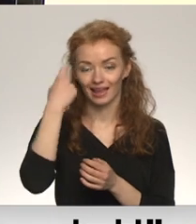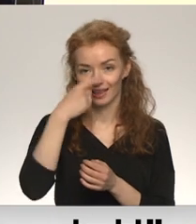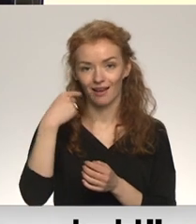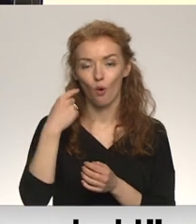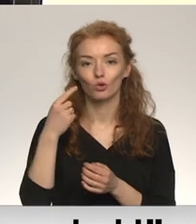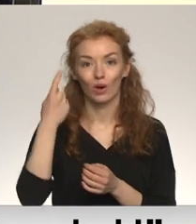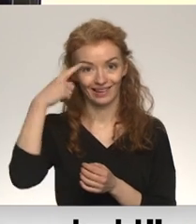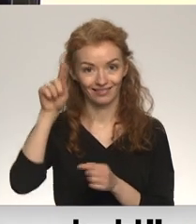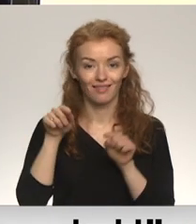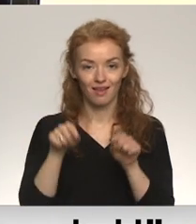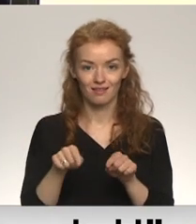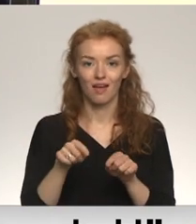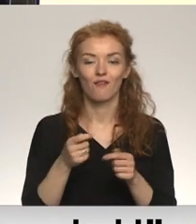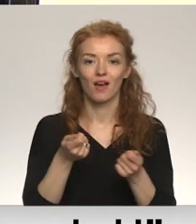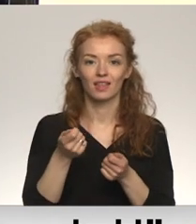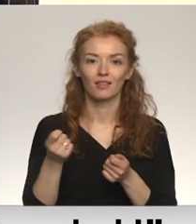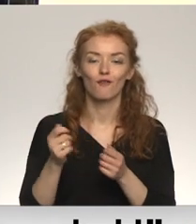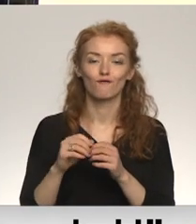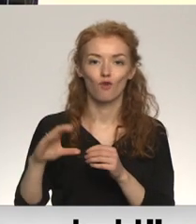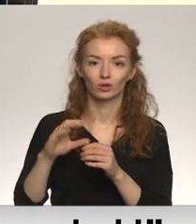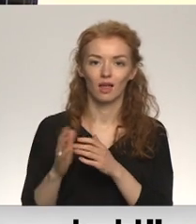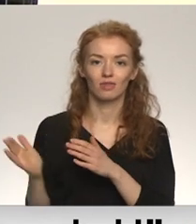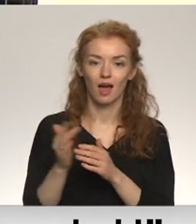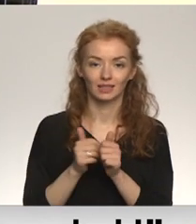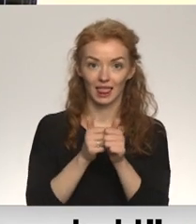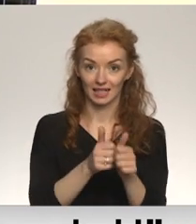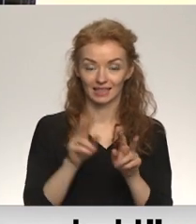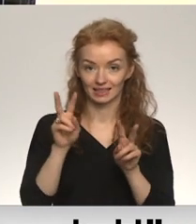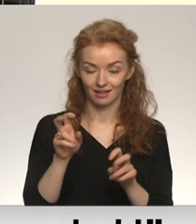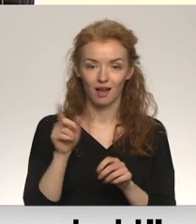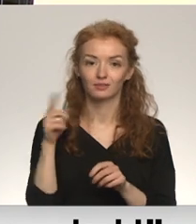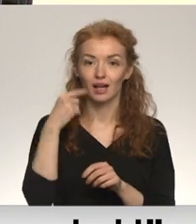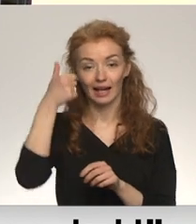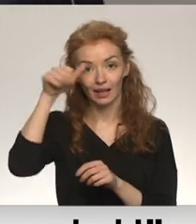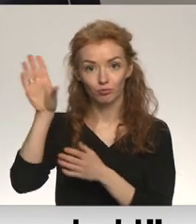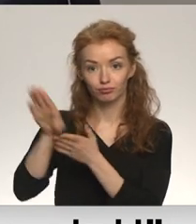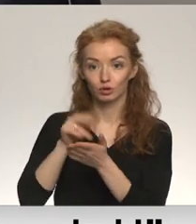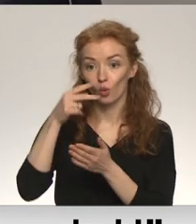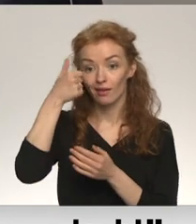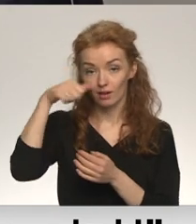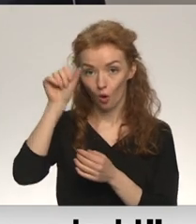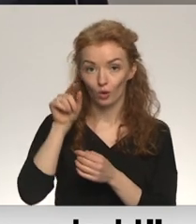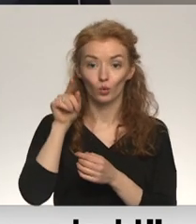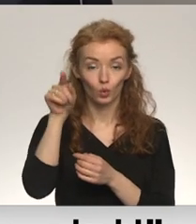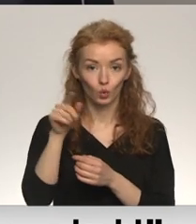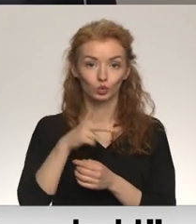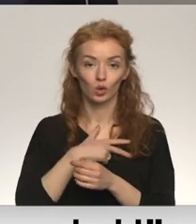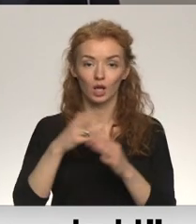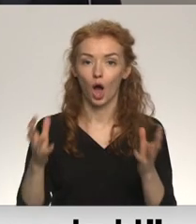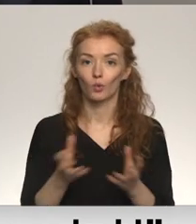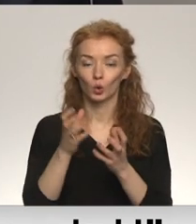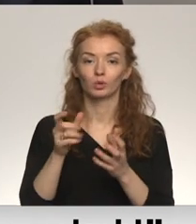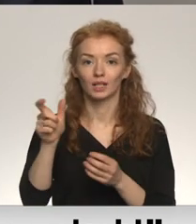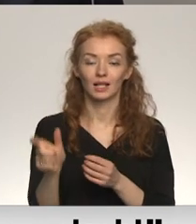nāca līdzās vadītāja Sarma Freiberga RTV stāsta, ka ideja nākusi no kaimiņiem igauņiem, kuriem sociālo aprūpes centru